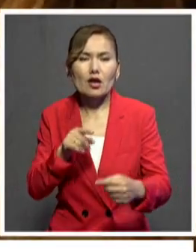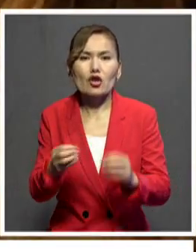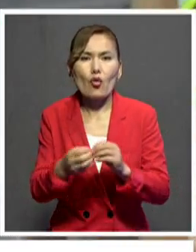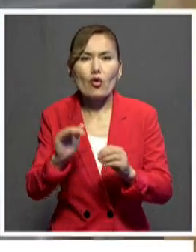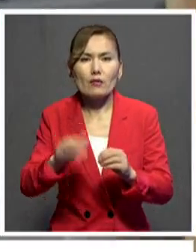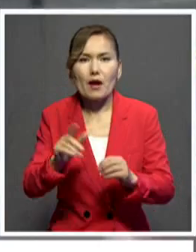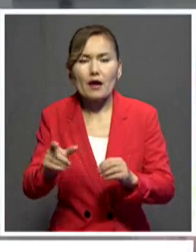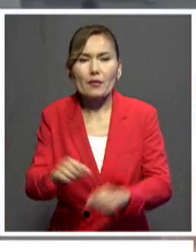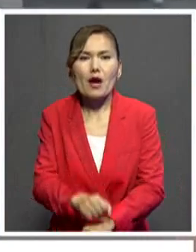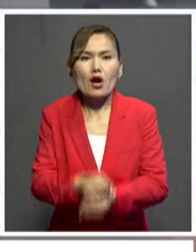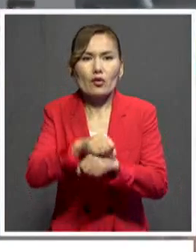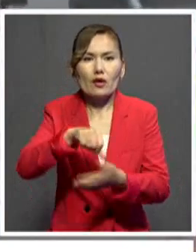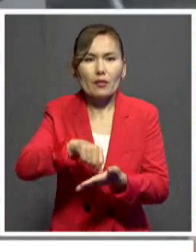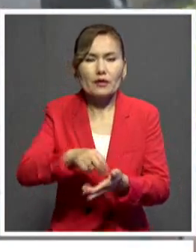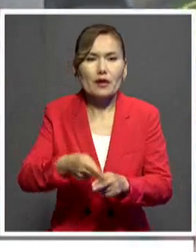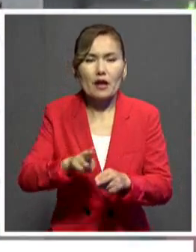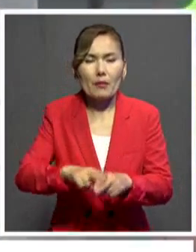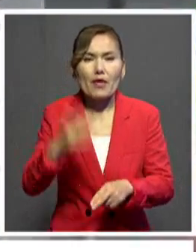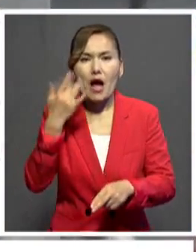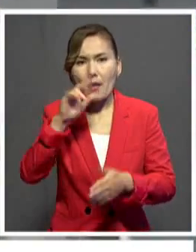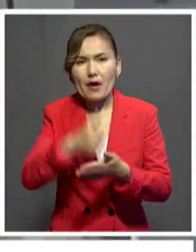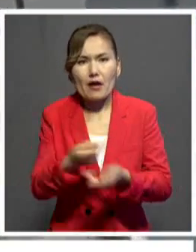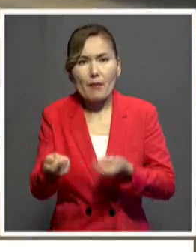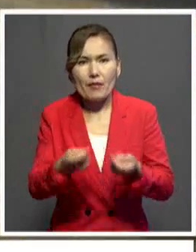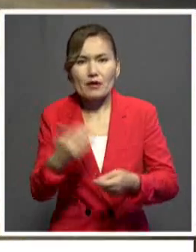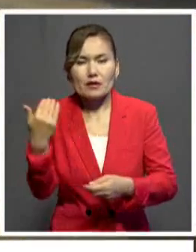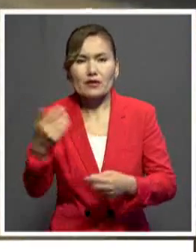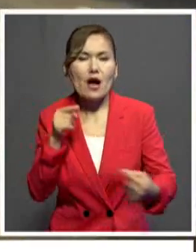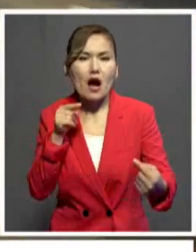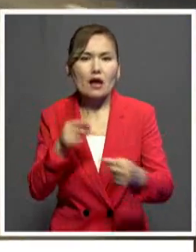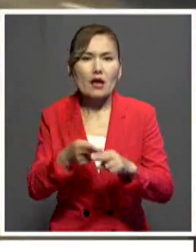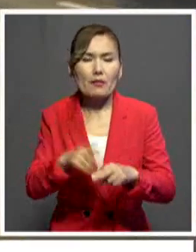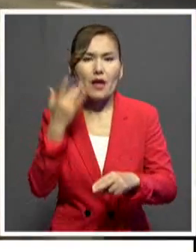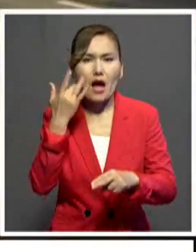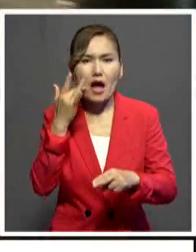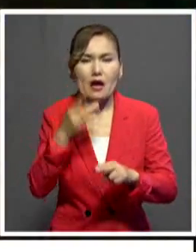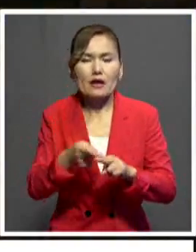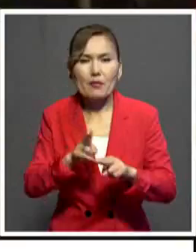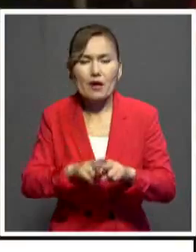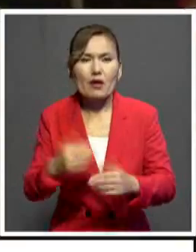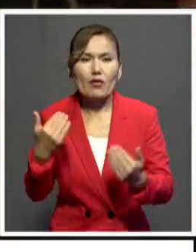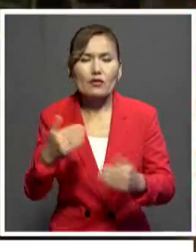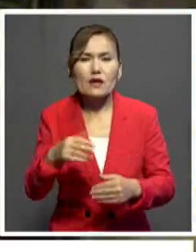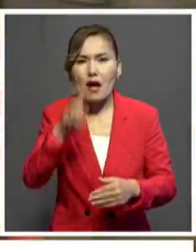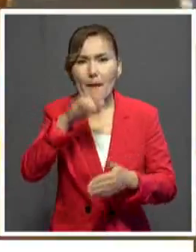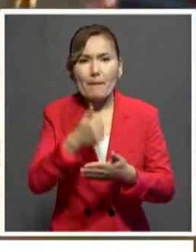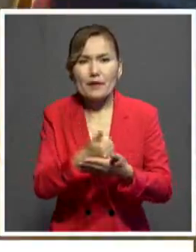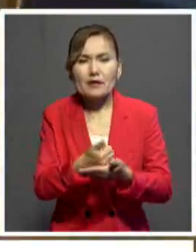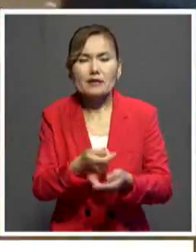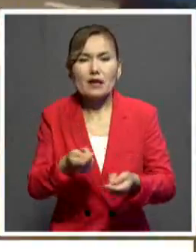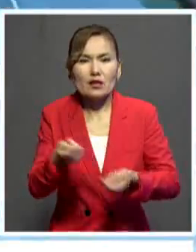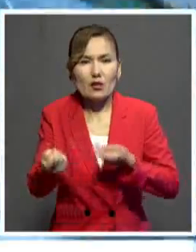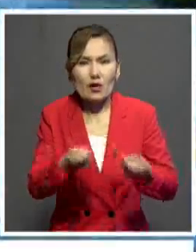қатысты. Демонстранттардың ойынша Трамп президентке лайық емес адам және ол Американы әлем алдында масқаралап келеді.